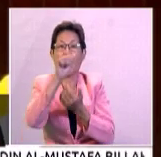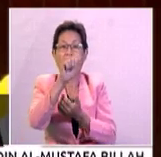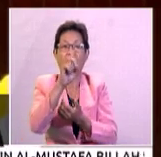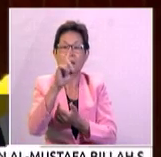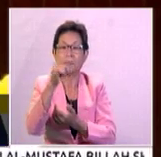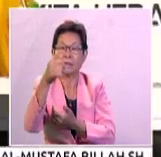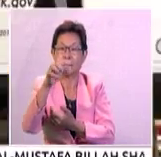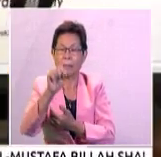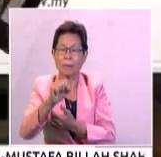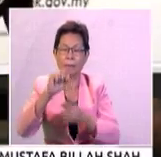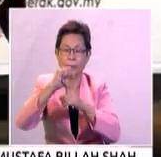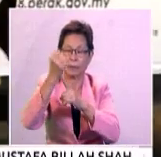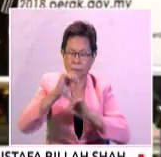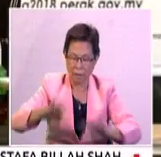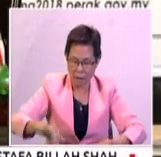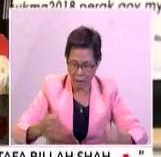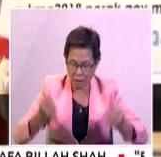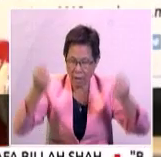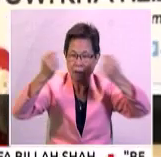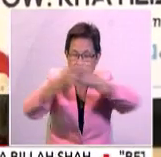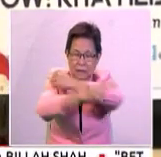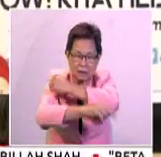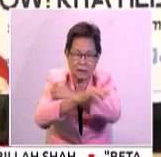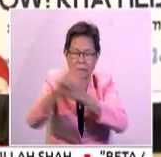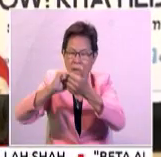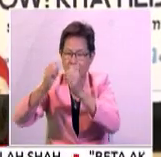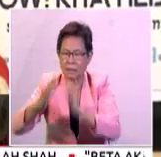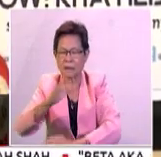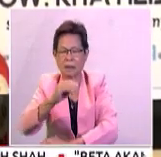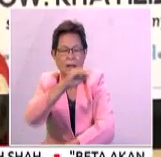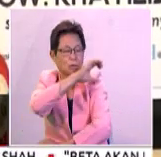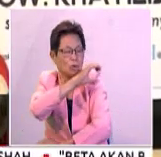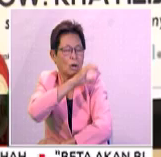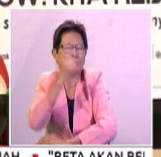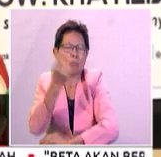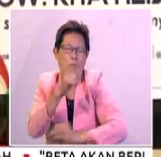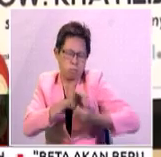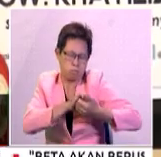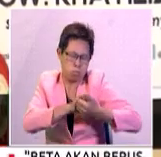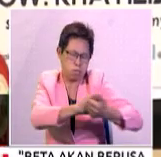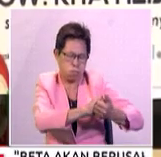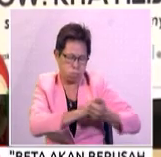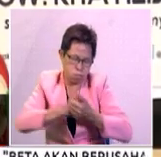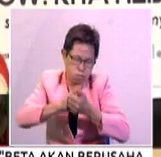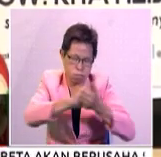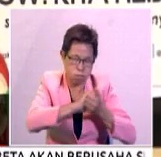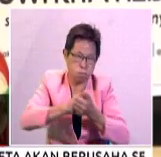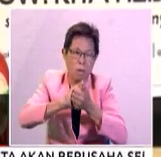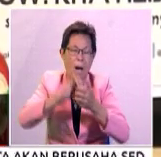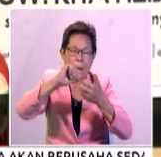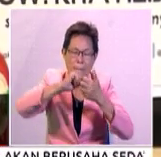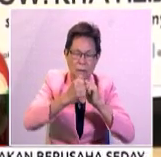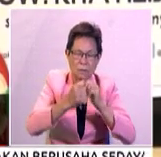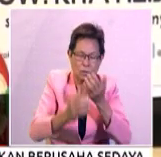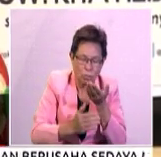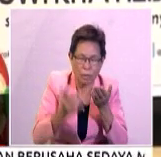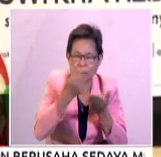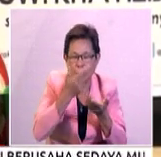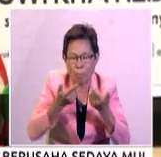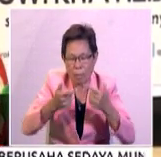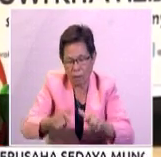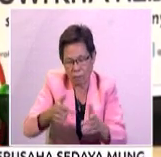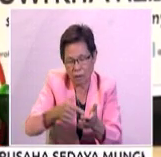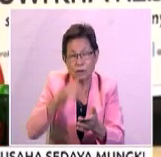ADAMAS, Persatuan Angkat Berat Negeri serta atlet dan jurulatih sentiasa berkerja sama agar isu doping ini tidak berlaku lagi.